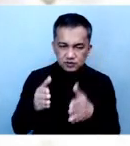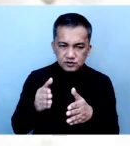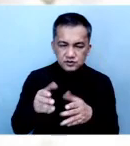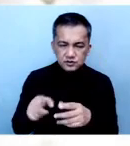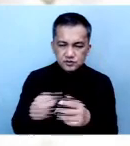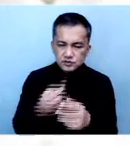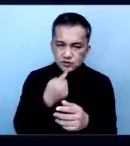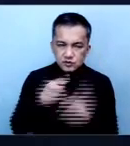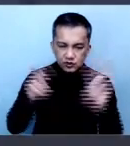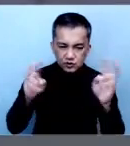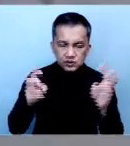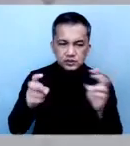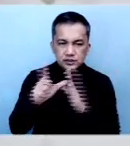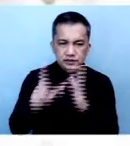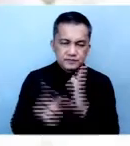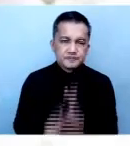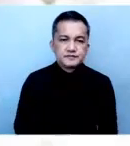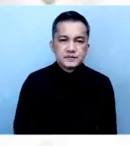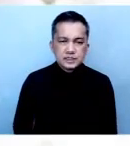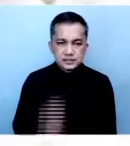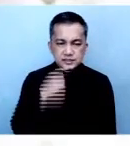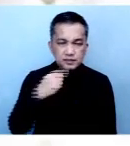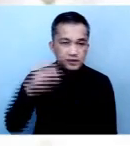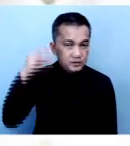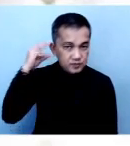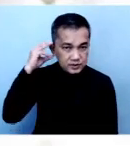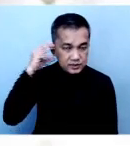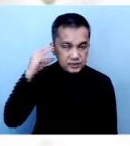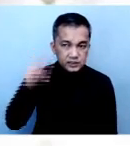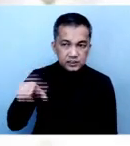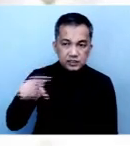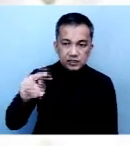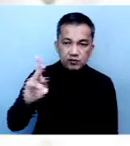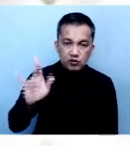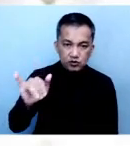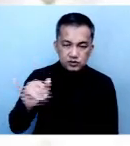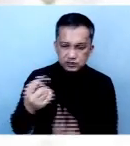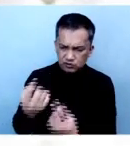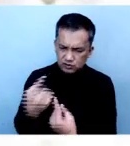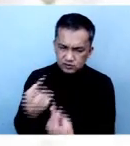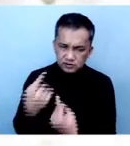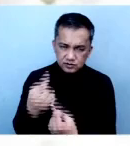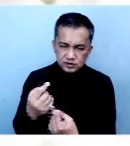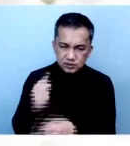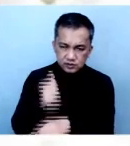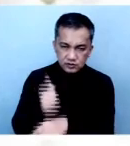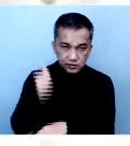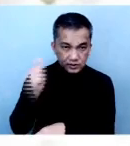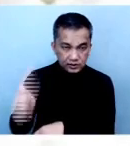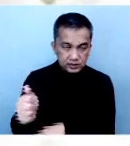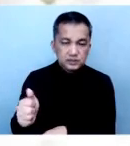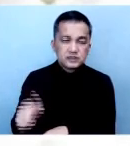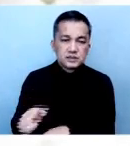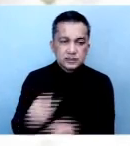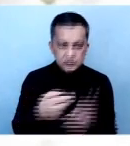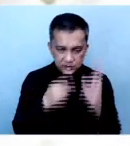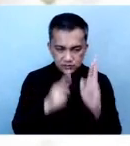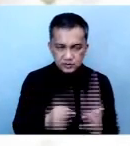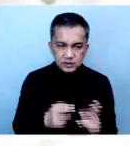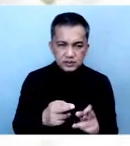pbbmelason payo ni Romualdez kay Kiboy sagutin na lang ang mga akusasyon na ibinabato sa kanya at galangin ang legal